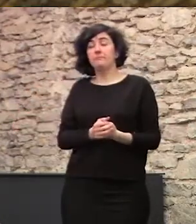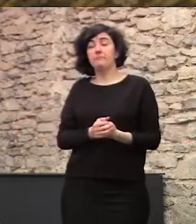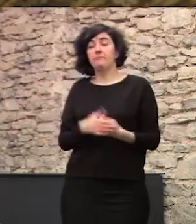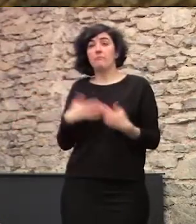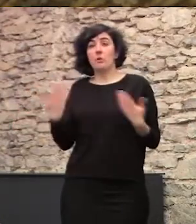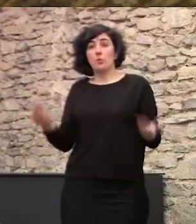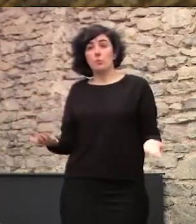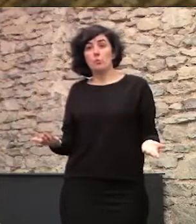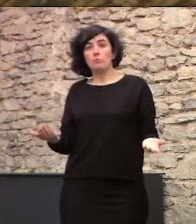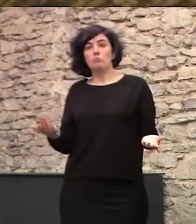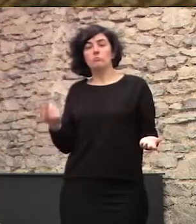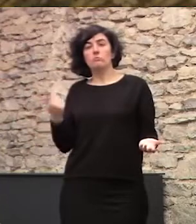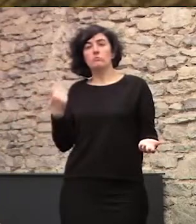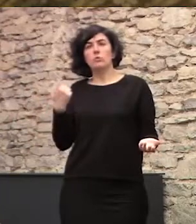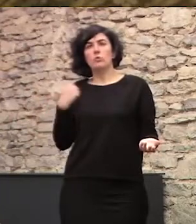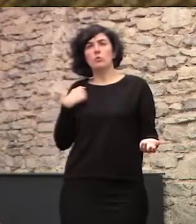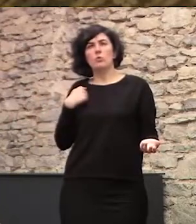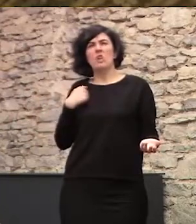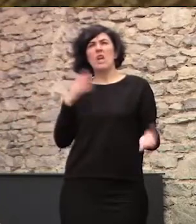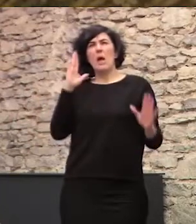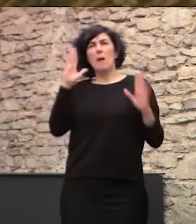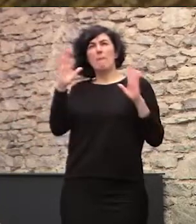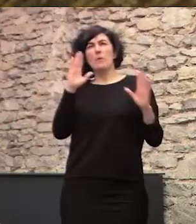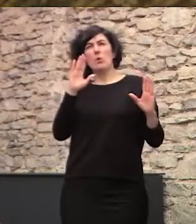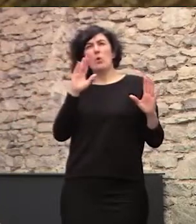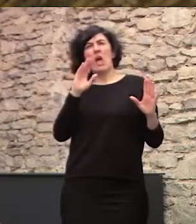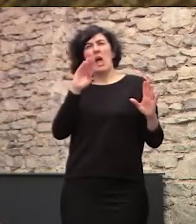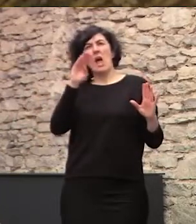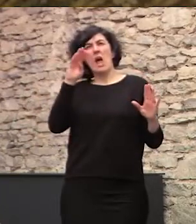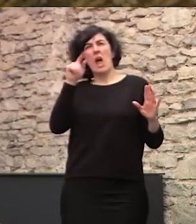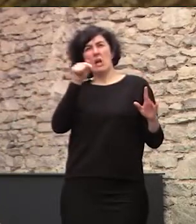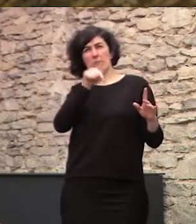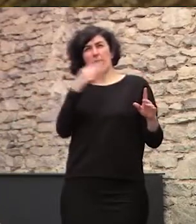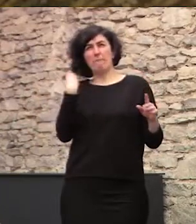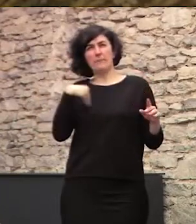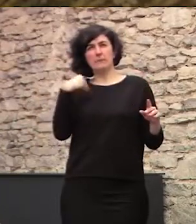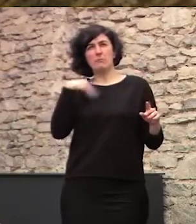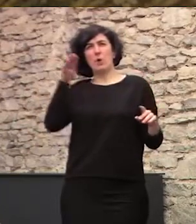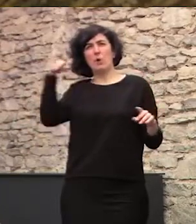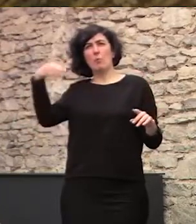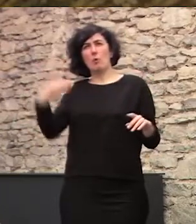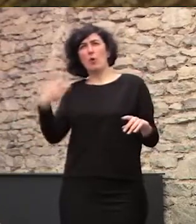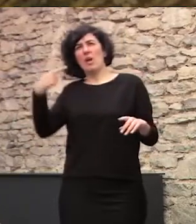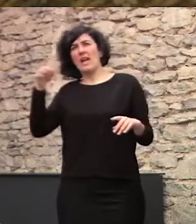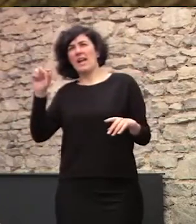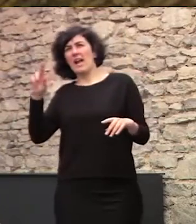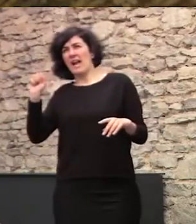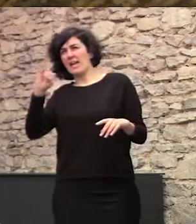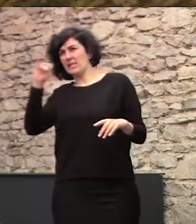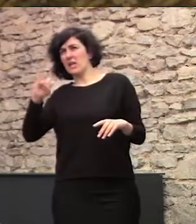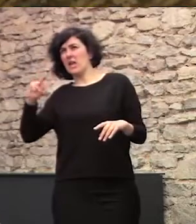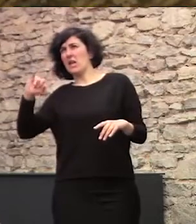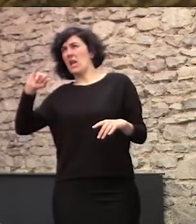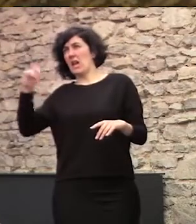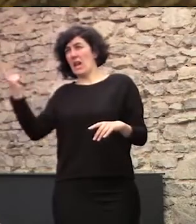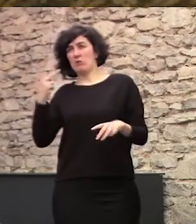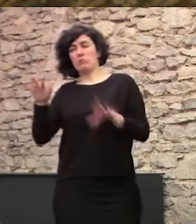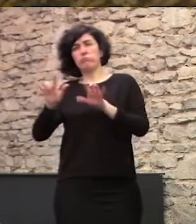Eta bai, tarduan beheldu nion, bueno, garai hortan ja blogarekin hasi ginen Garazi, Arrula eta biok,